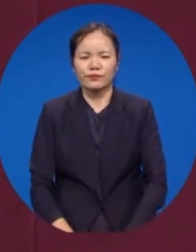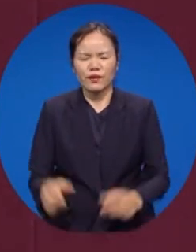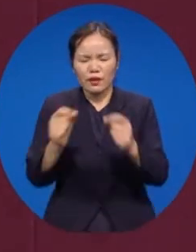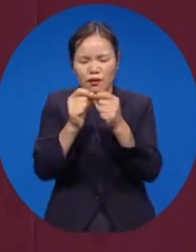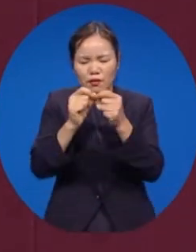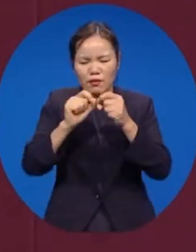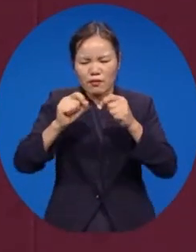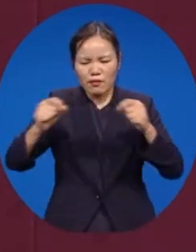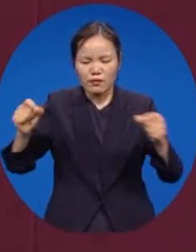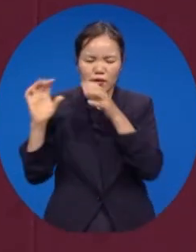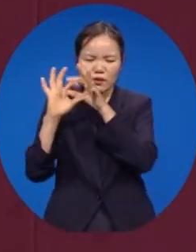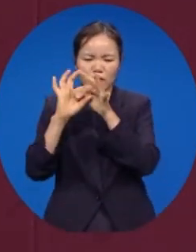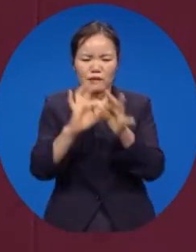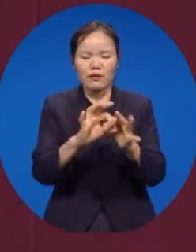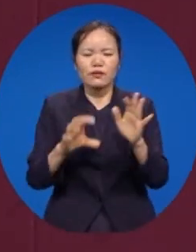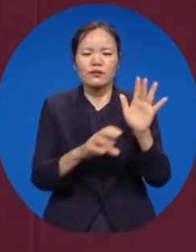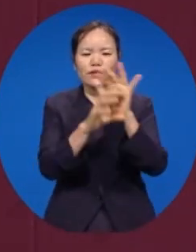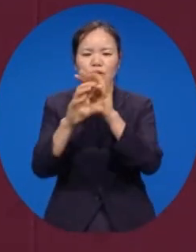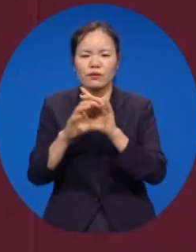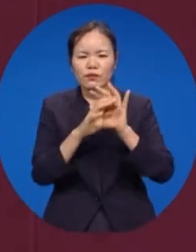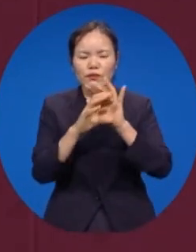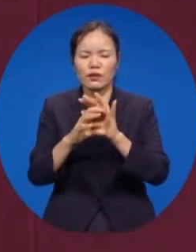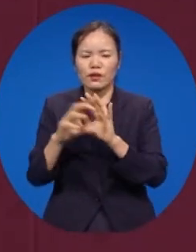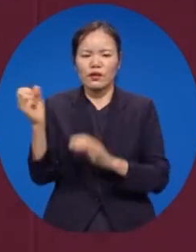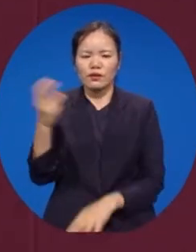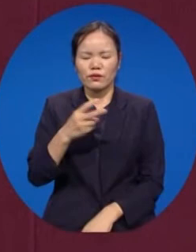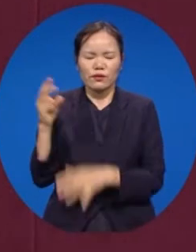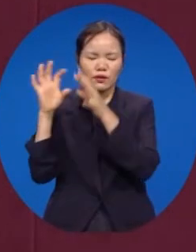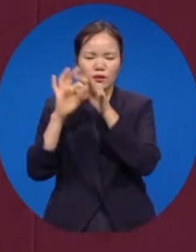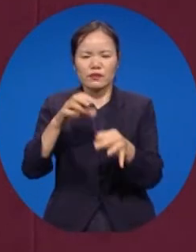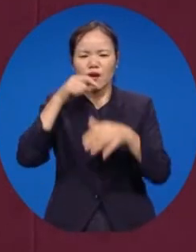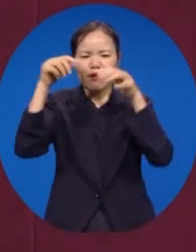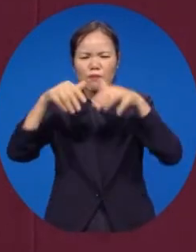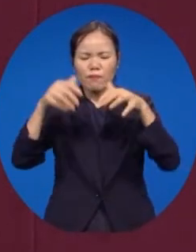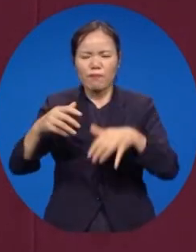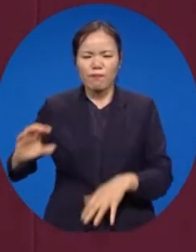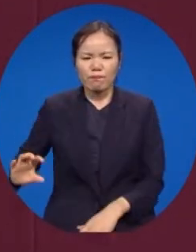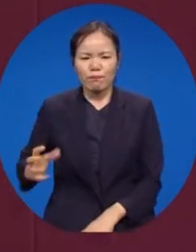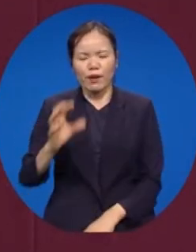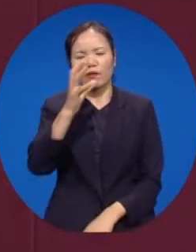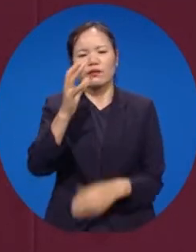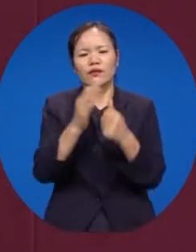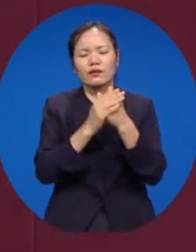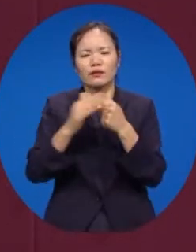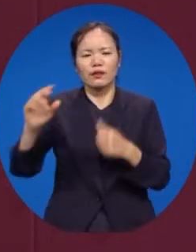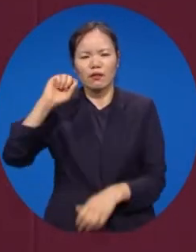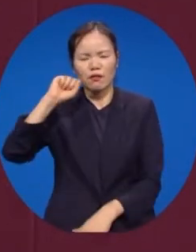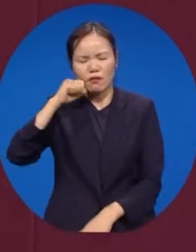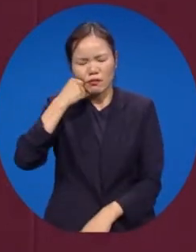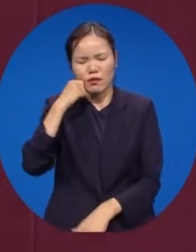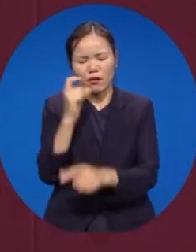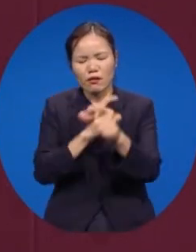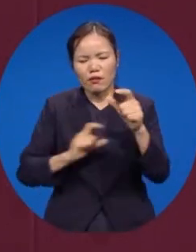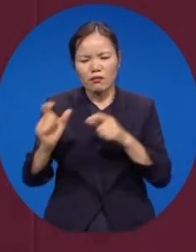장기간 지속되는 코로나와 연이은 수해 태풍으로 어려움이 가중되고